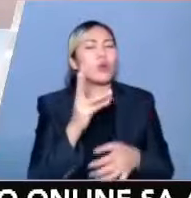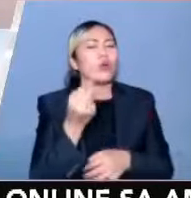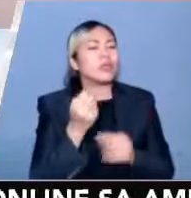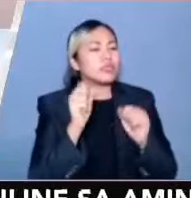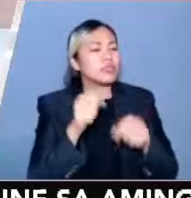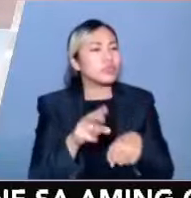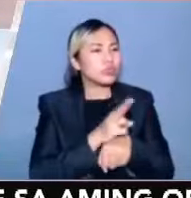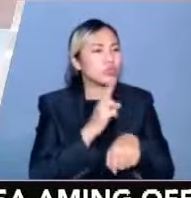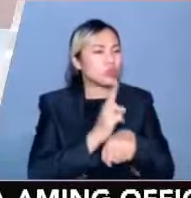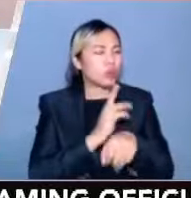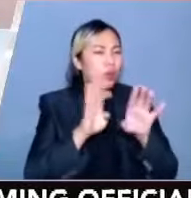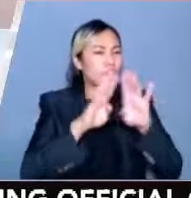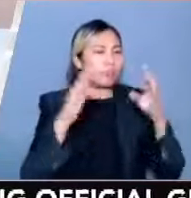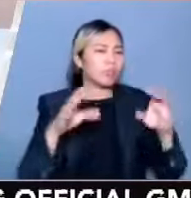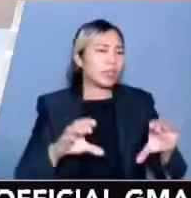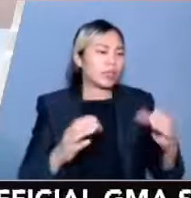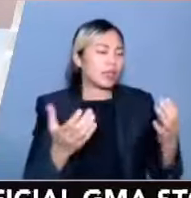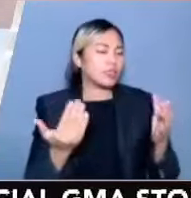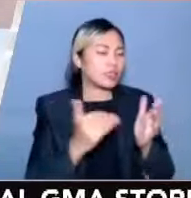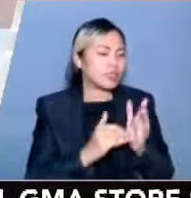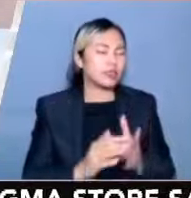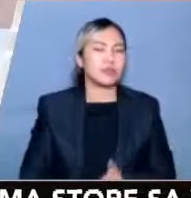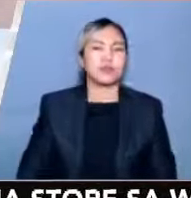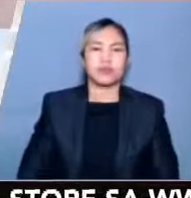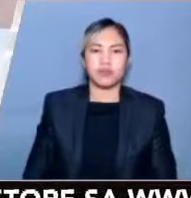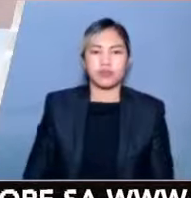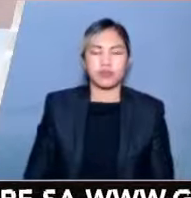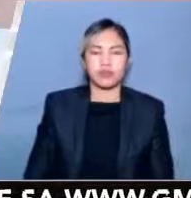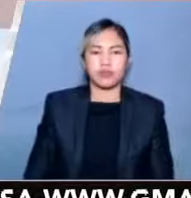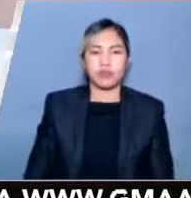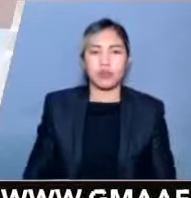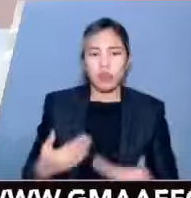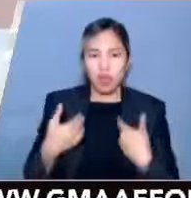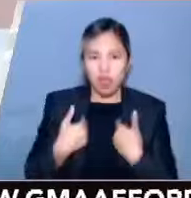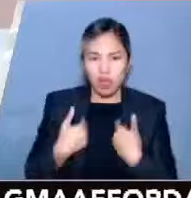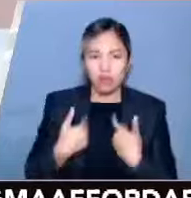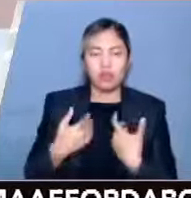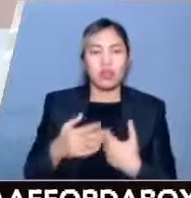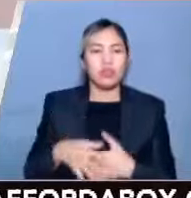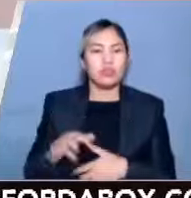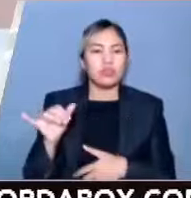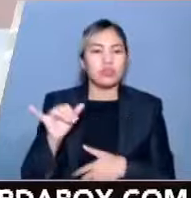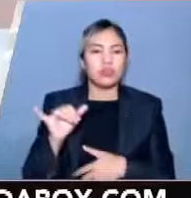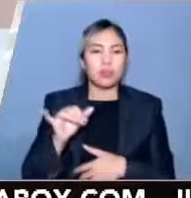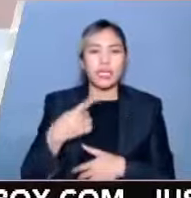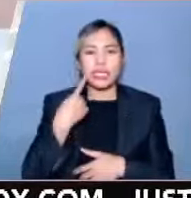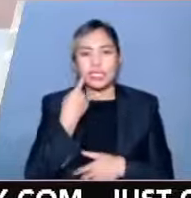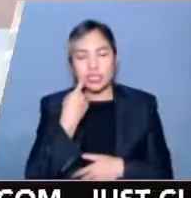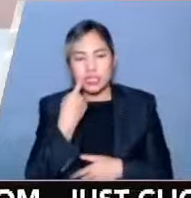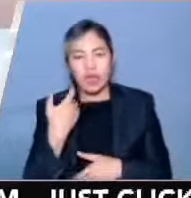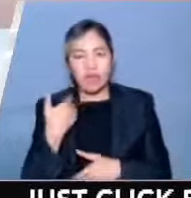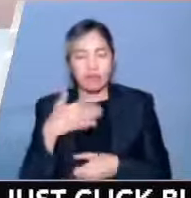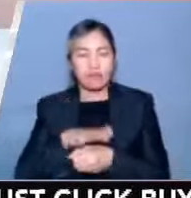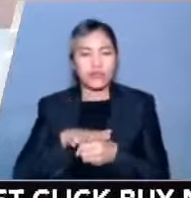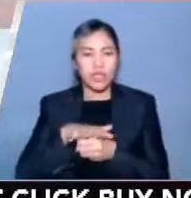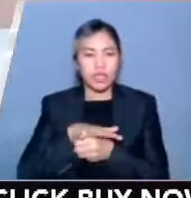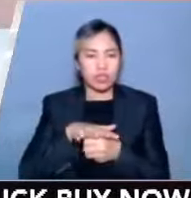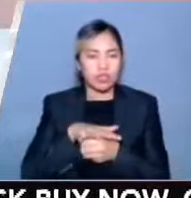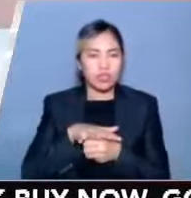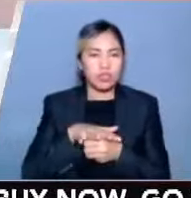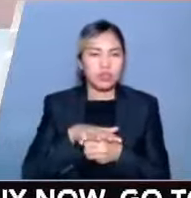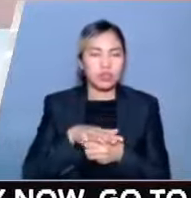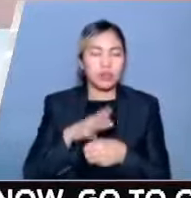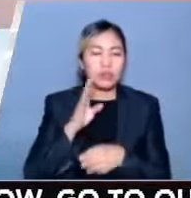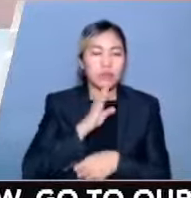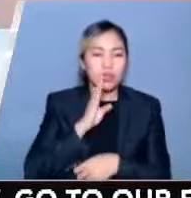na yon? Well, meron po, kagaya kanina, example lang po, no, dito sa mga areas ng sa Bicol where there,